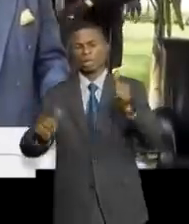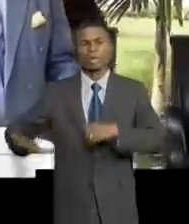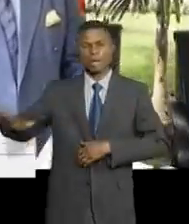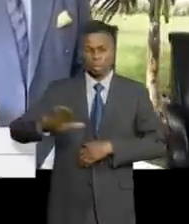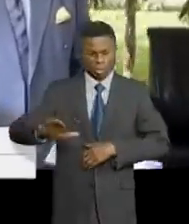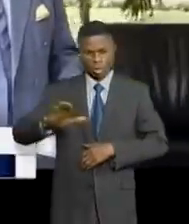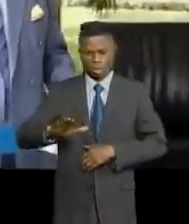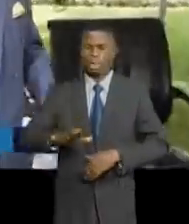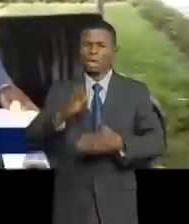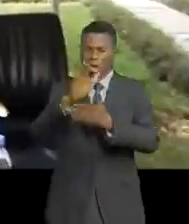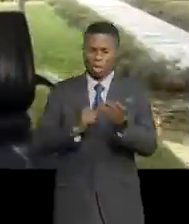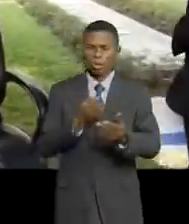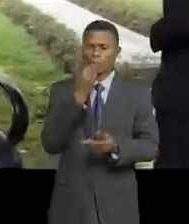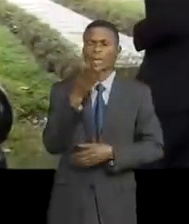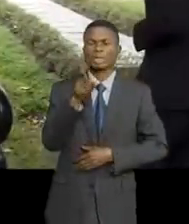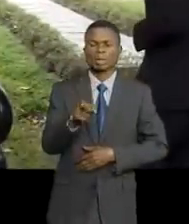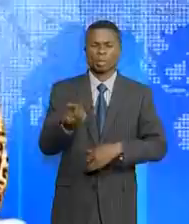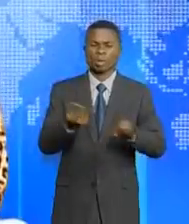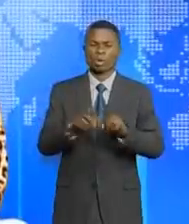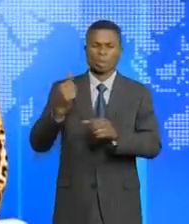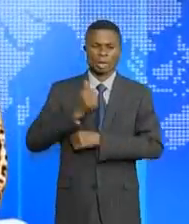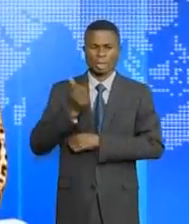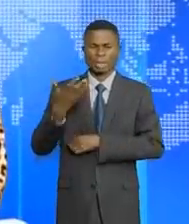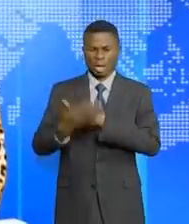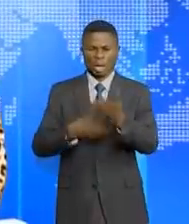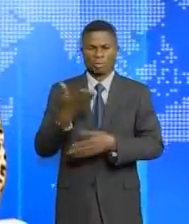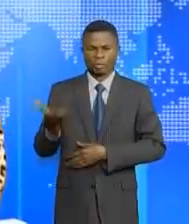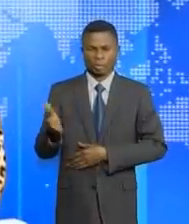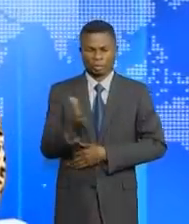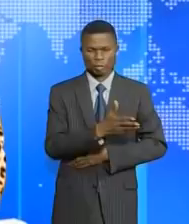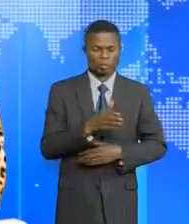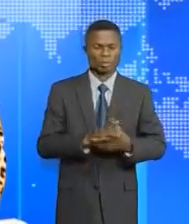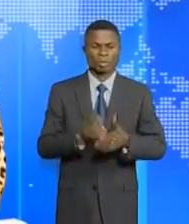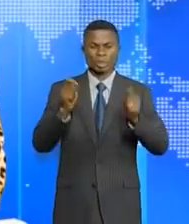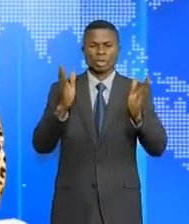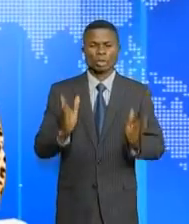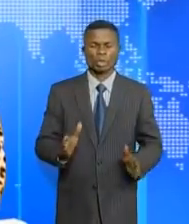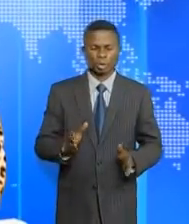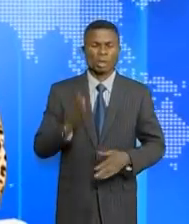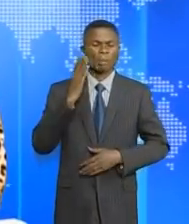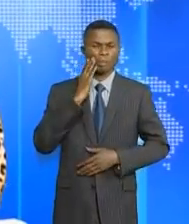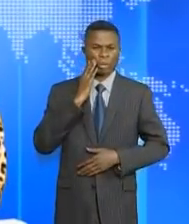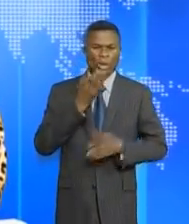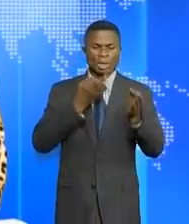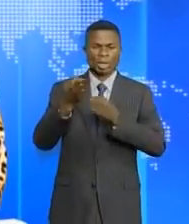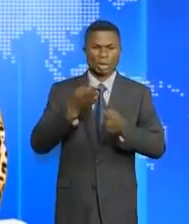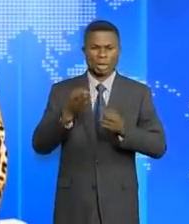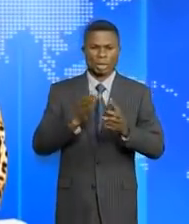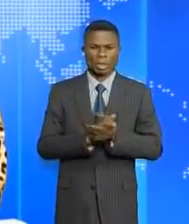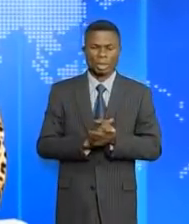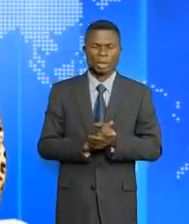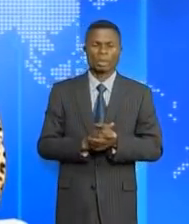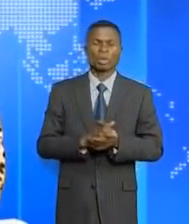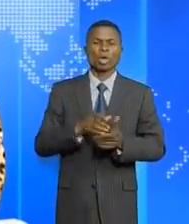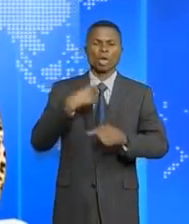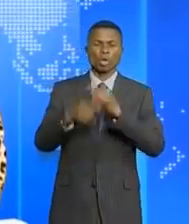RDC à emboîter les pas au Canada. Et puis Marie Kalong nous parle de ces procès ouverts ce matin,